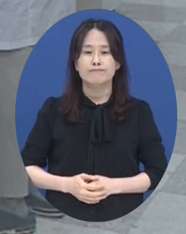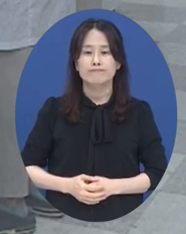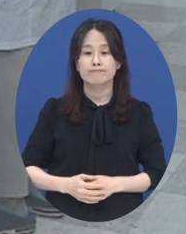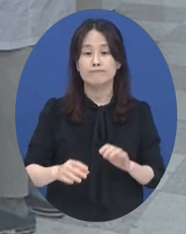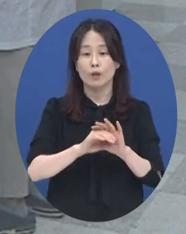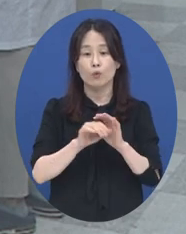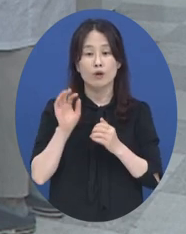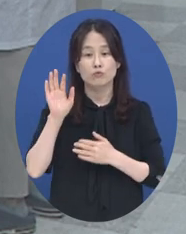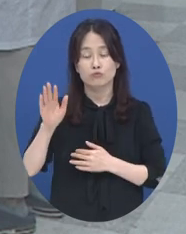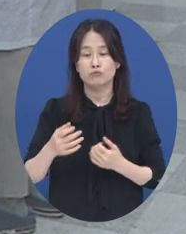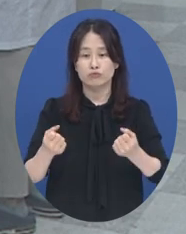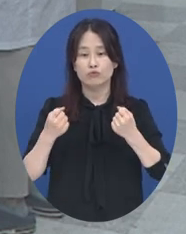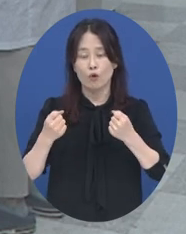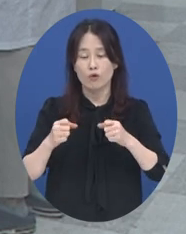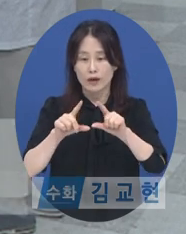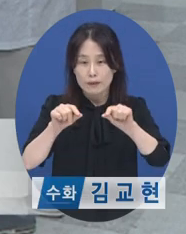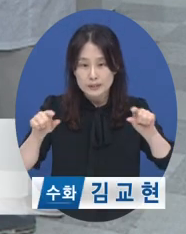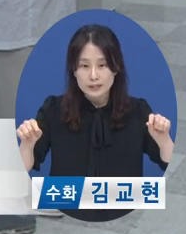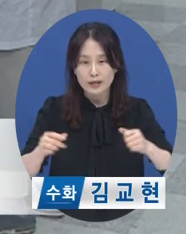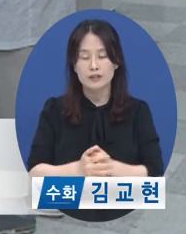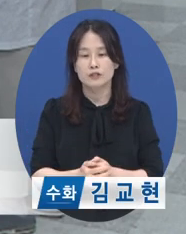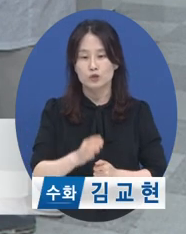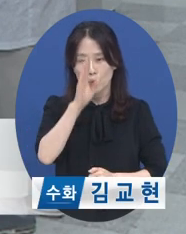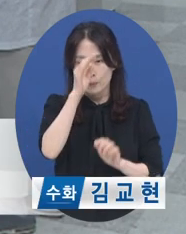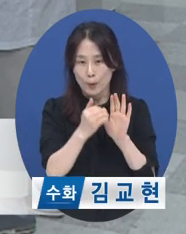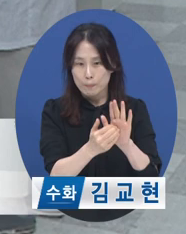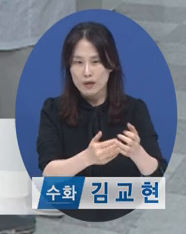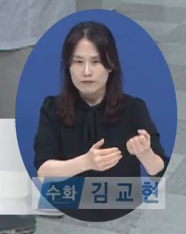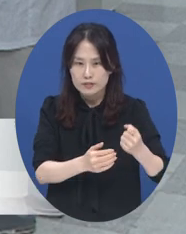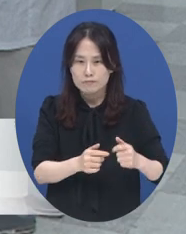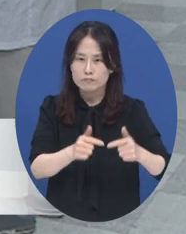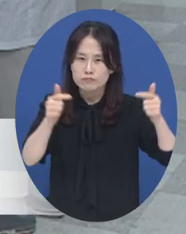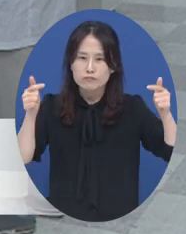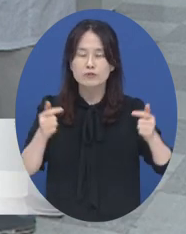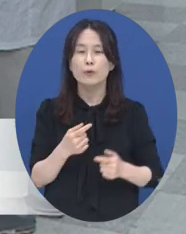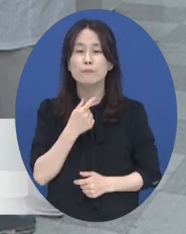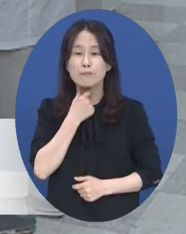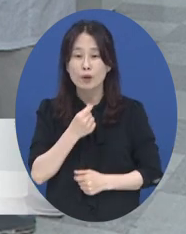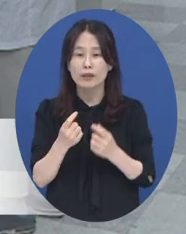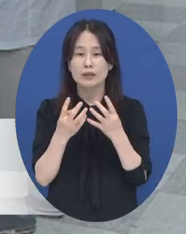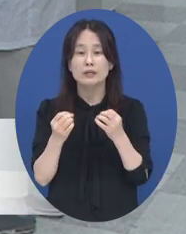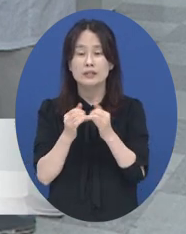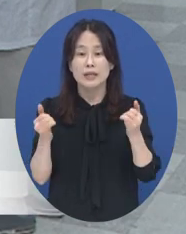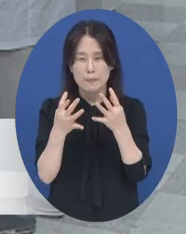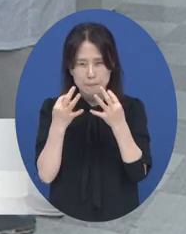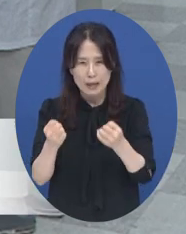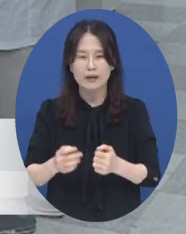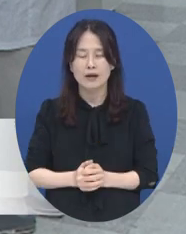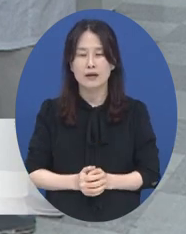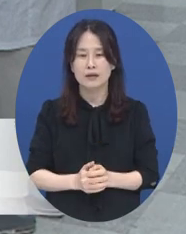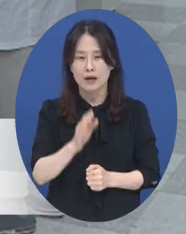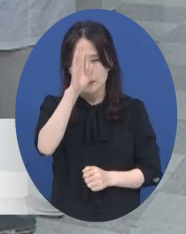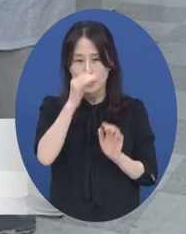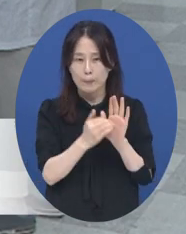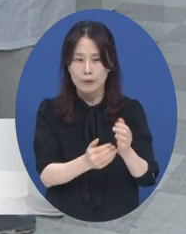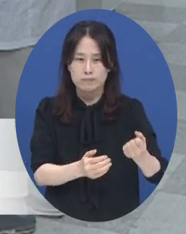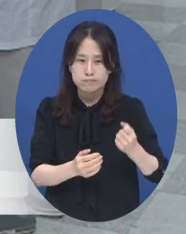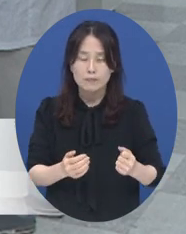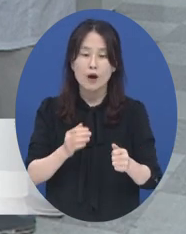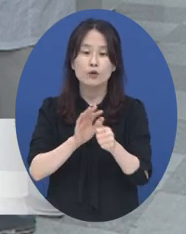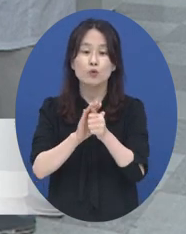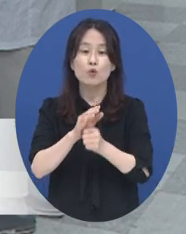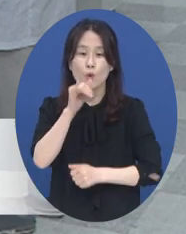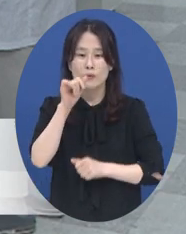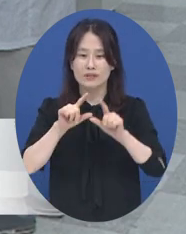코로나19 이후 건강한 식단으로 면역력 높이려는 사람들 많아졌습니다. 이럴 때 면역력 증진에 도움이 되는 식재료